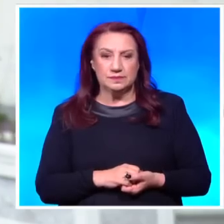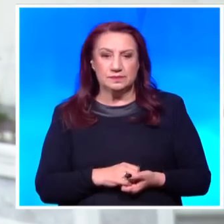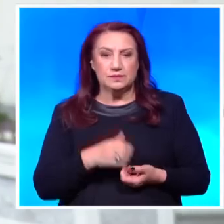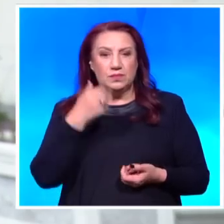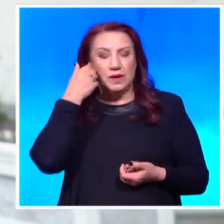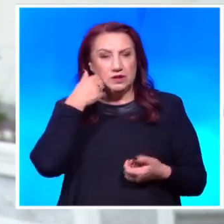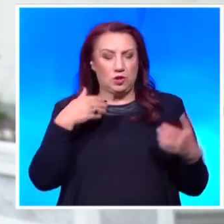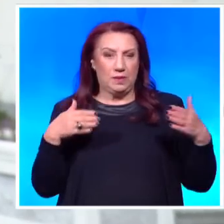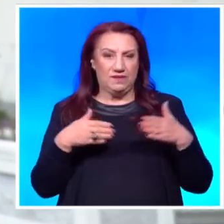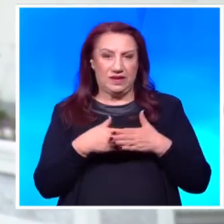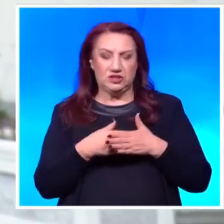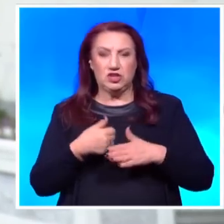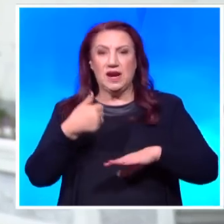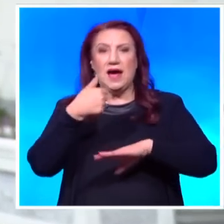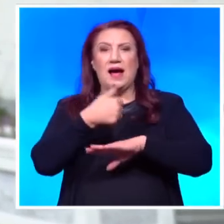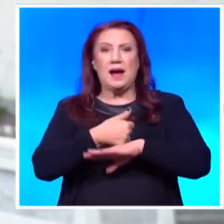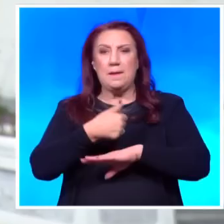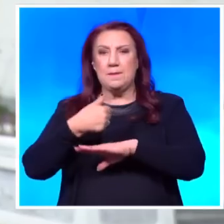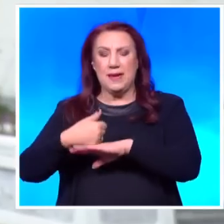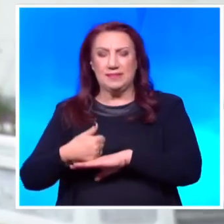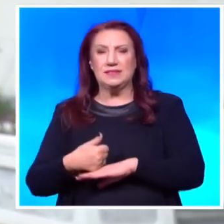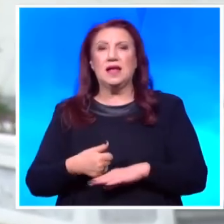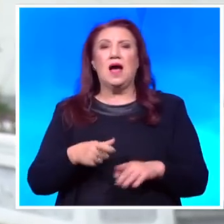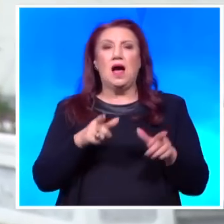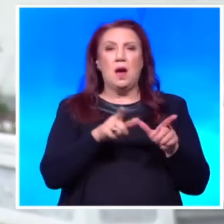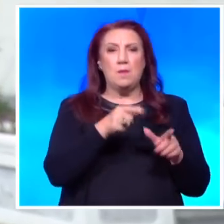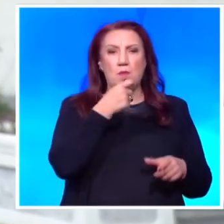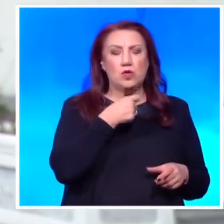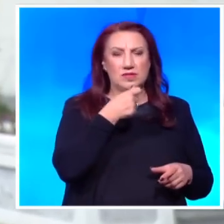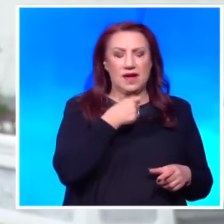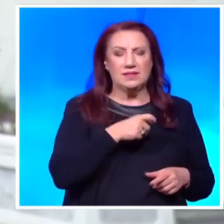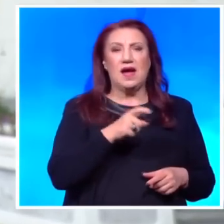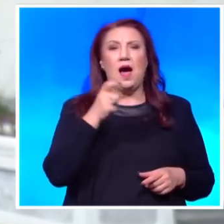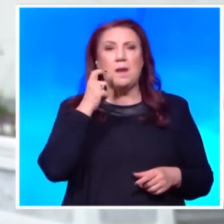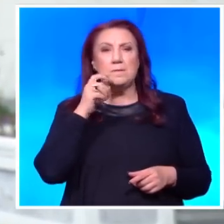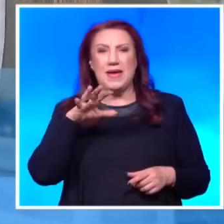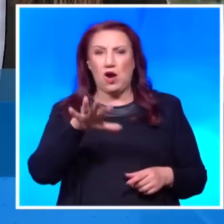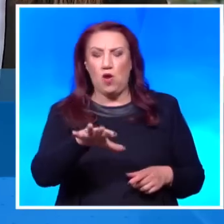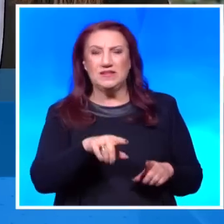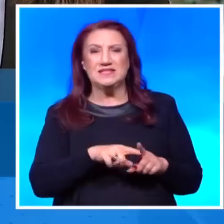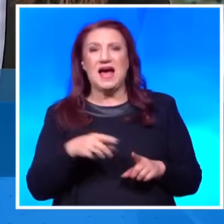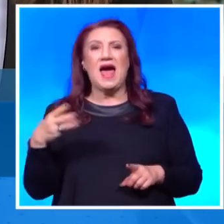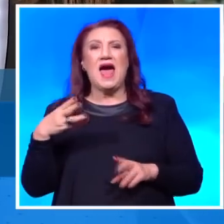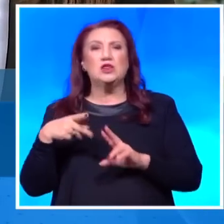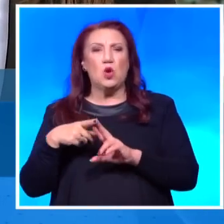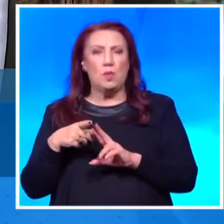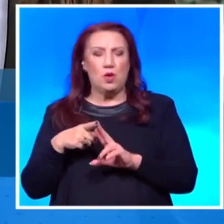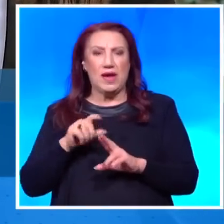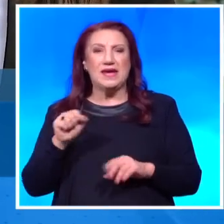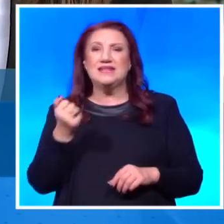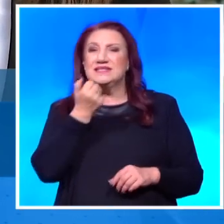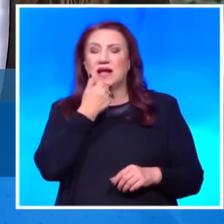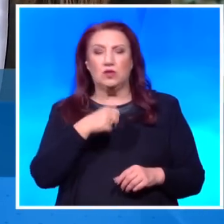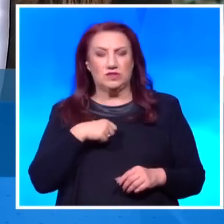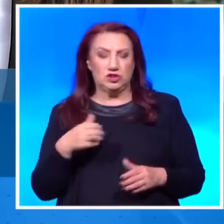Добър вечер. Кметовете на Монтана, Берковица, Етрополе и село Врачеш днес дойдоха тук в Министерството на вътрешните работи и поискаха от